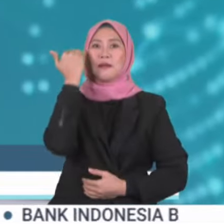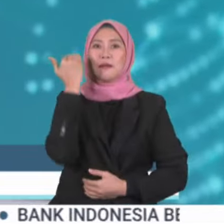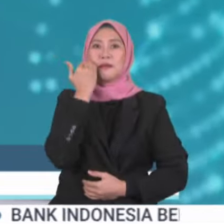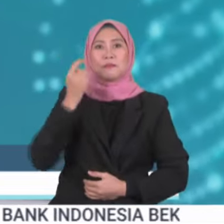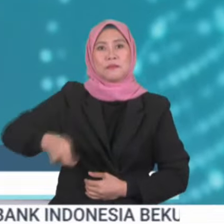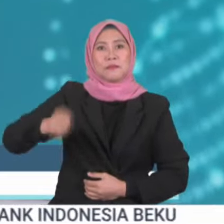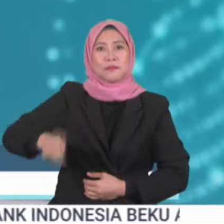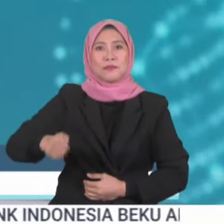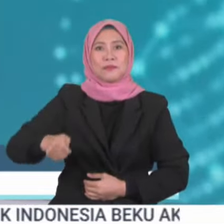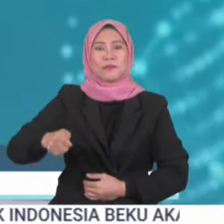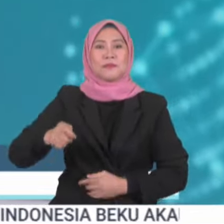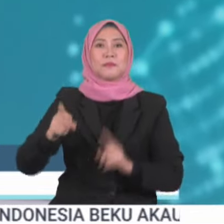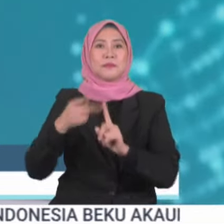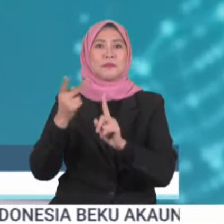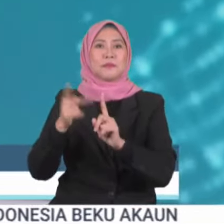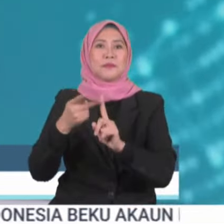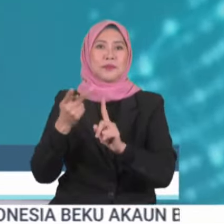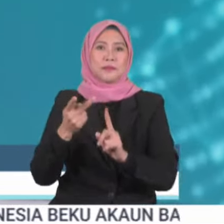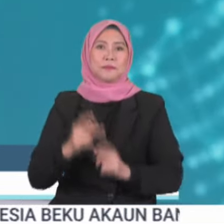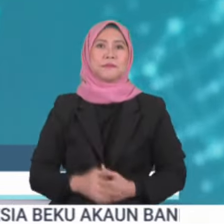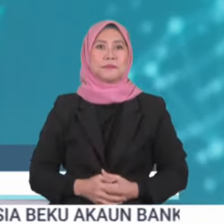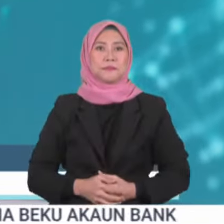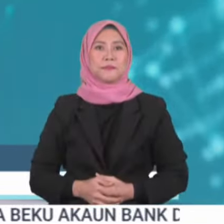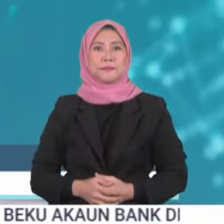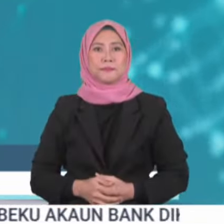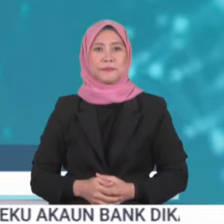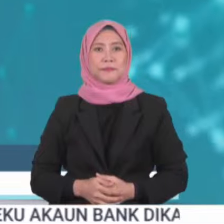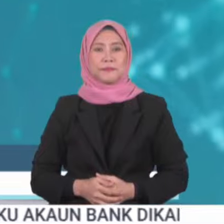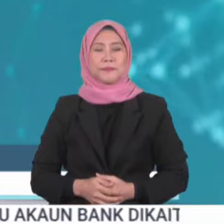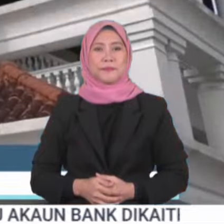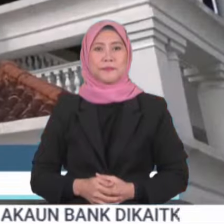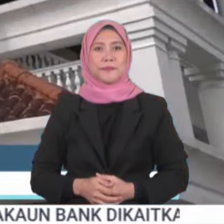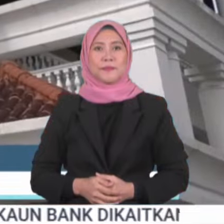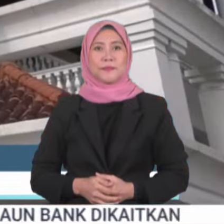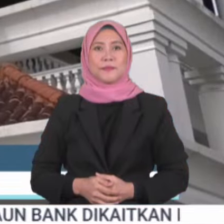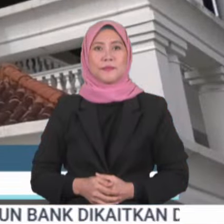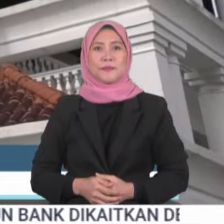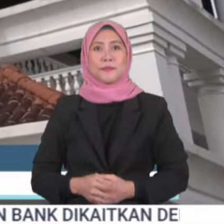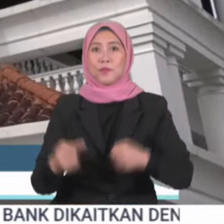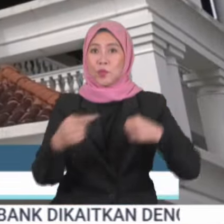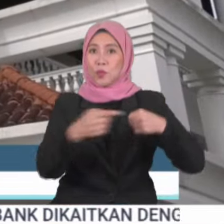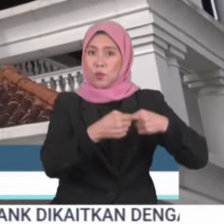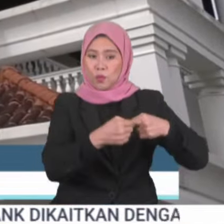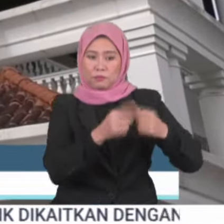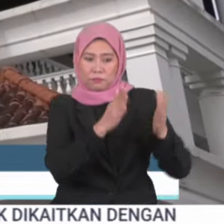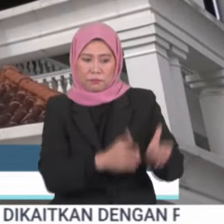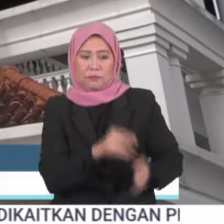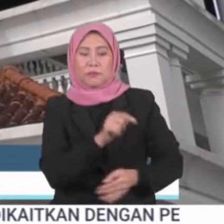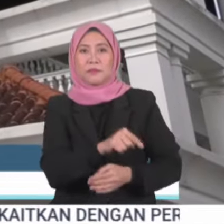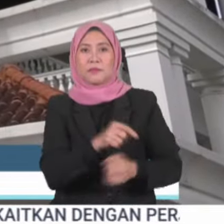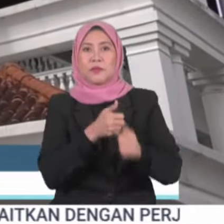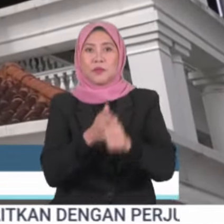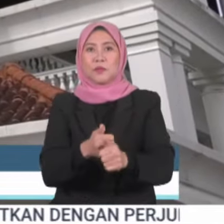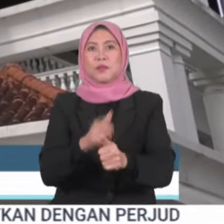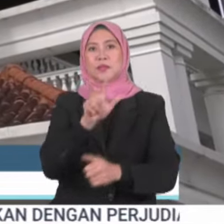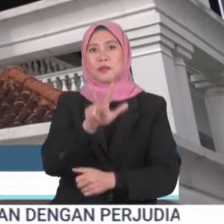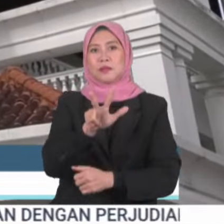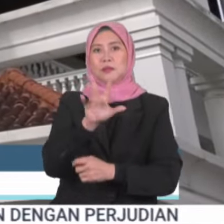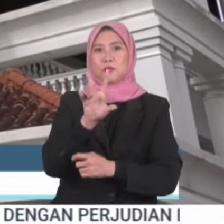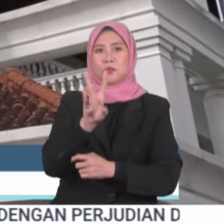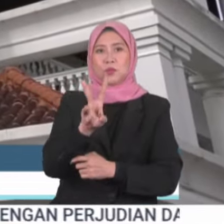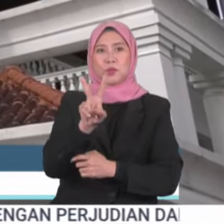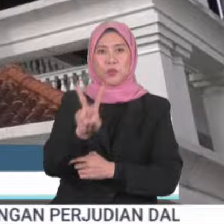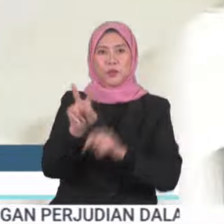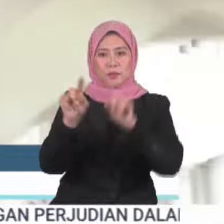Mahkamah Session Georgetown, Ivan Pang Soon Ai. Tertuduh didakwa mengikut Seksyen